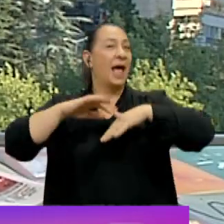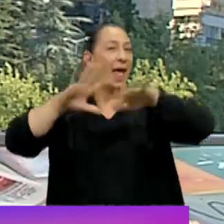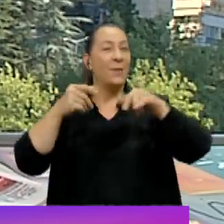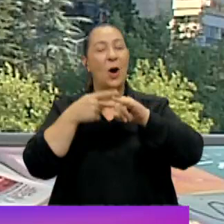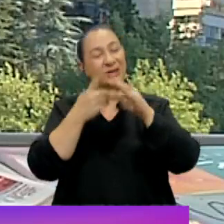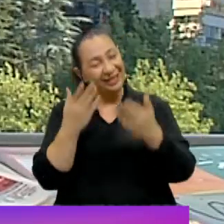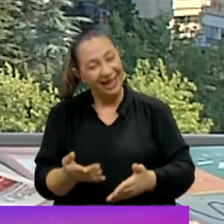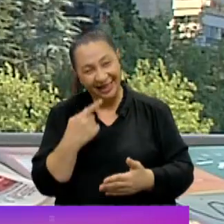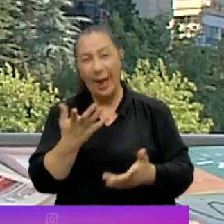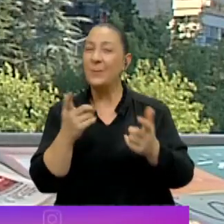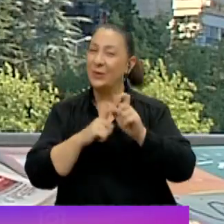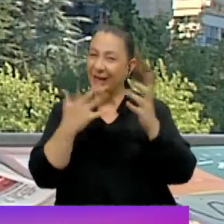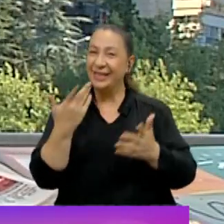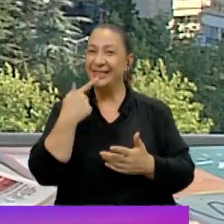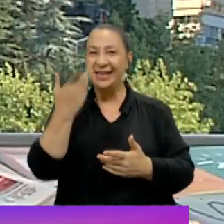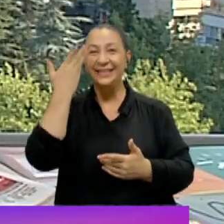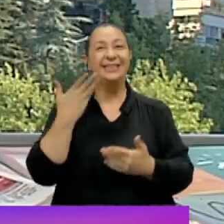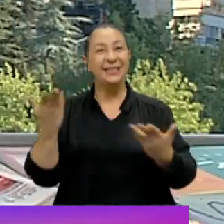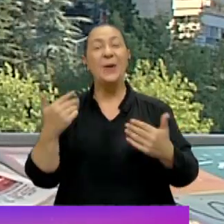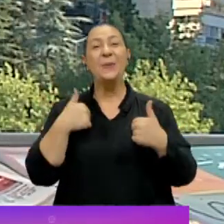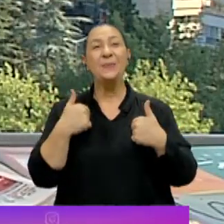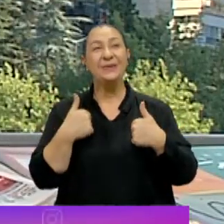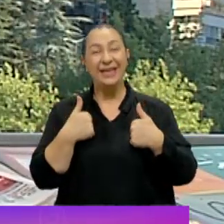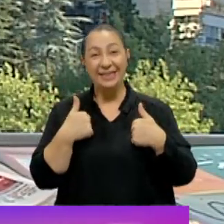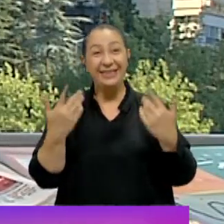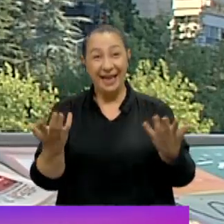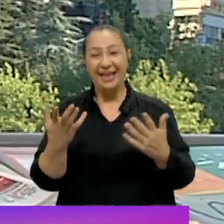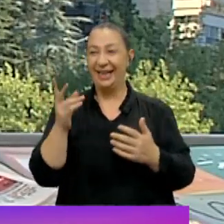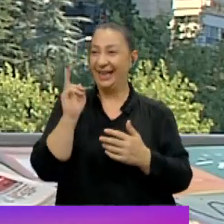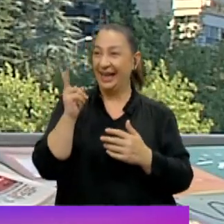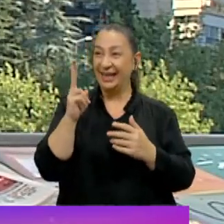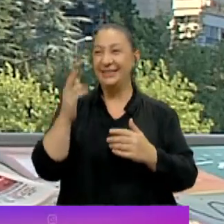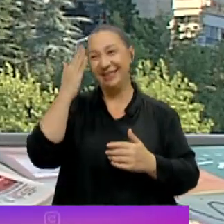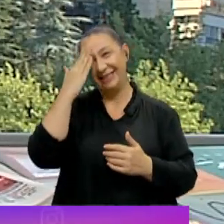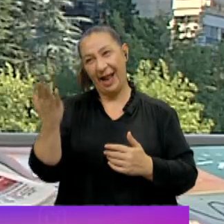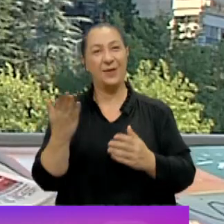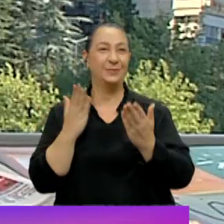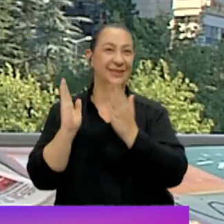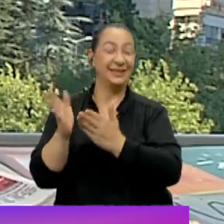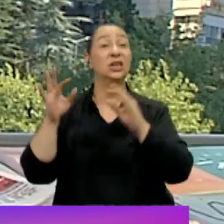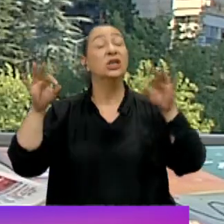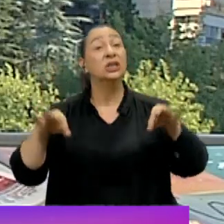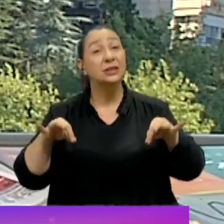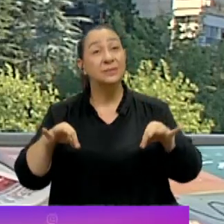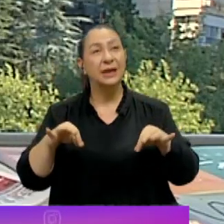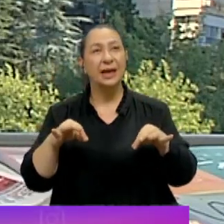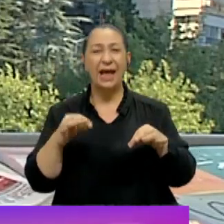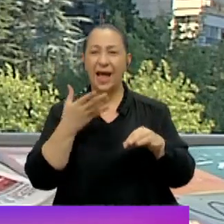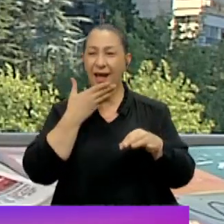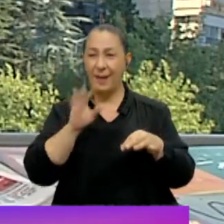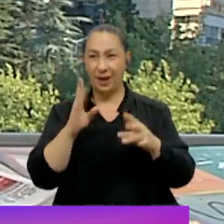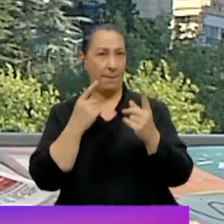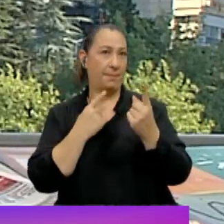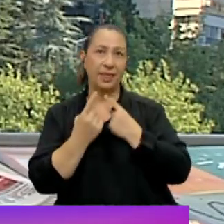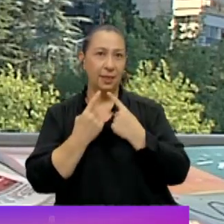hoş geldin diyen hem günaydın diyen izleyicilerimiz, bizlerden de kendilerine selamlarımız gitsin. Şimdi bir hani emeklerimiz